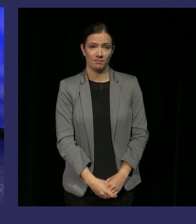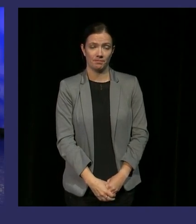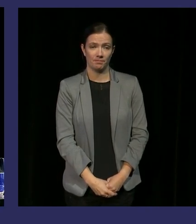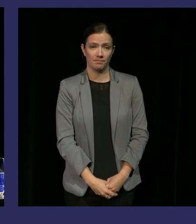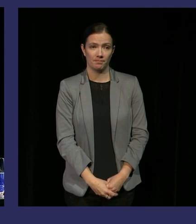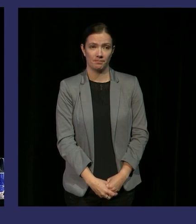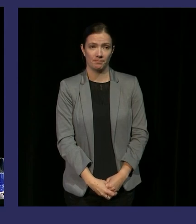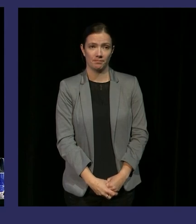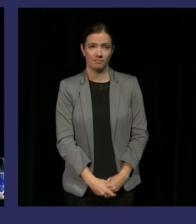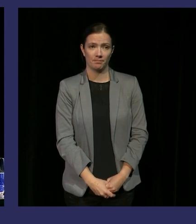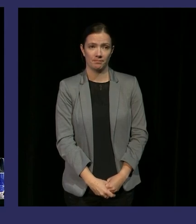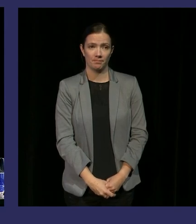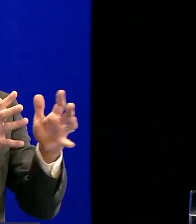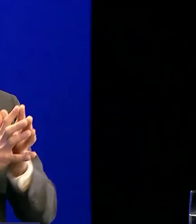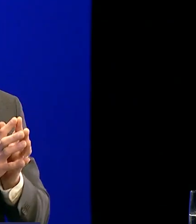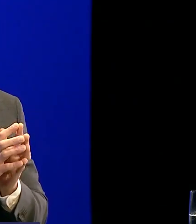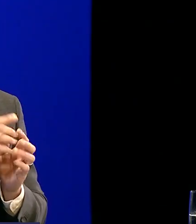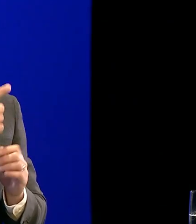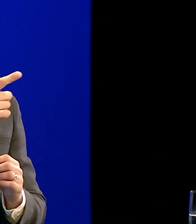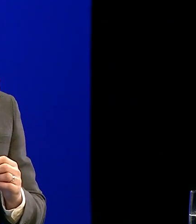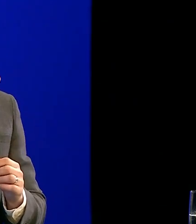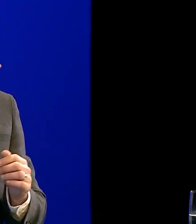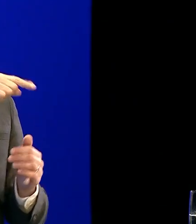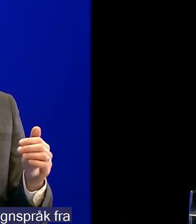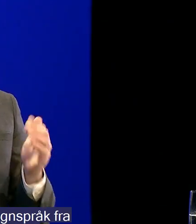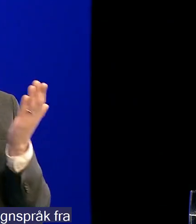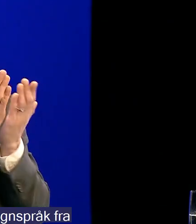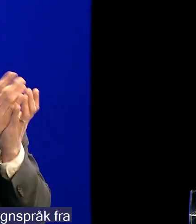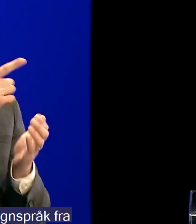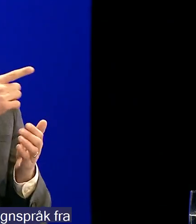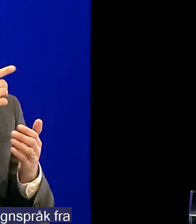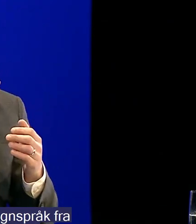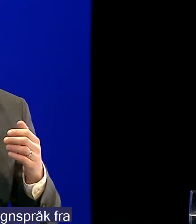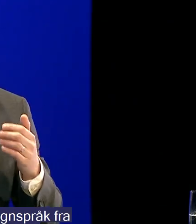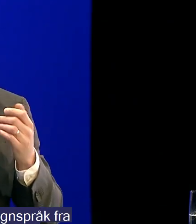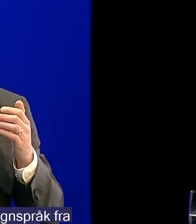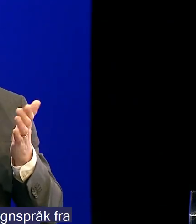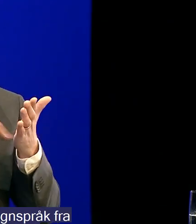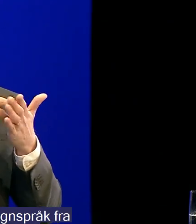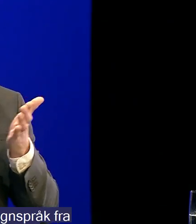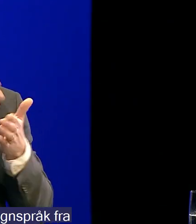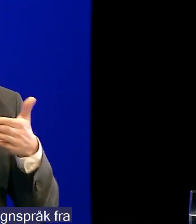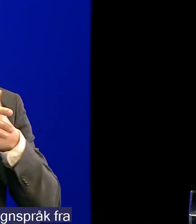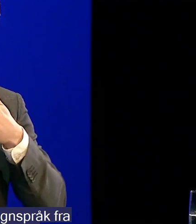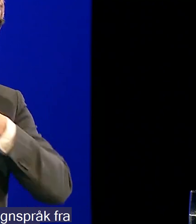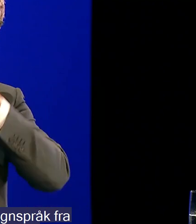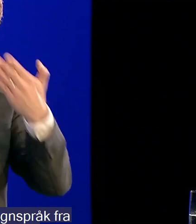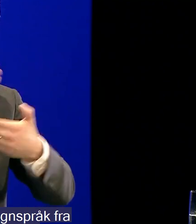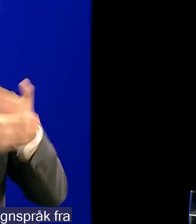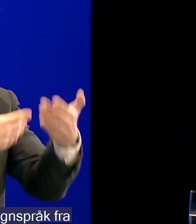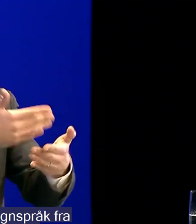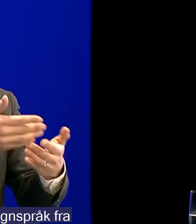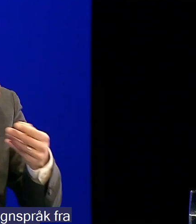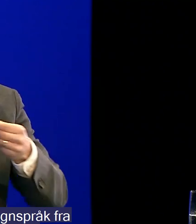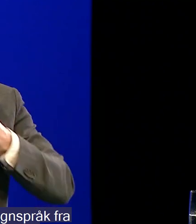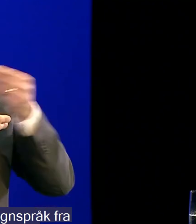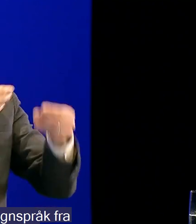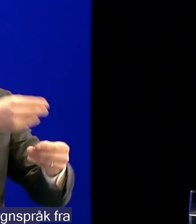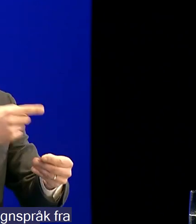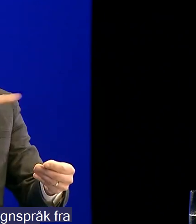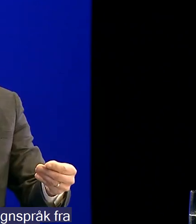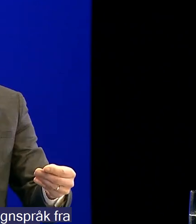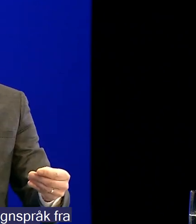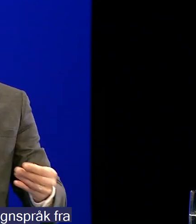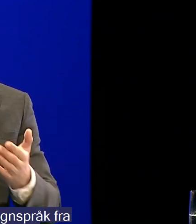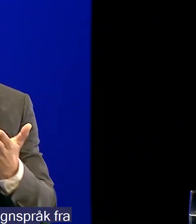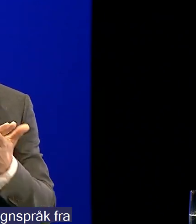Ja, fordi det viktige språkarenaer. Fordi døveskolene, så lærte du tegnspråk fra